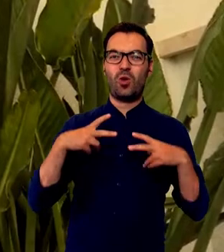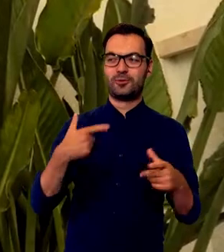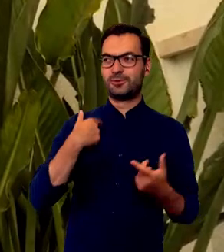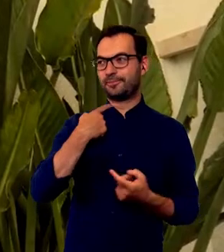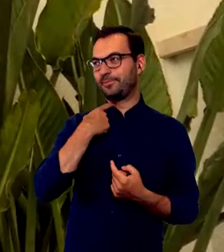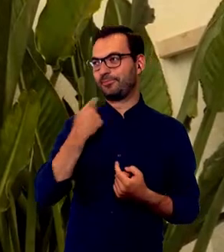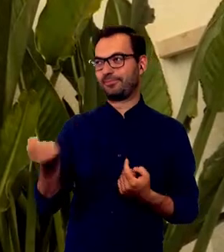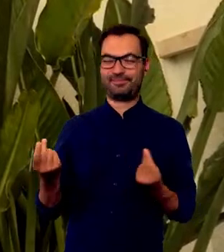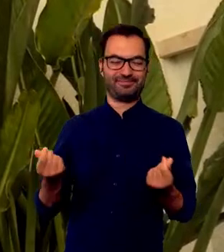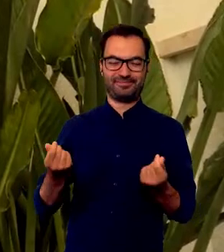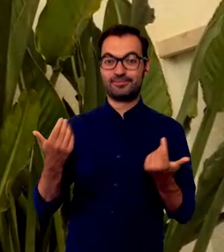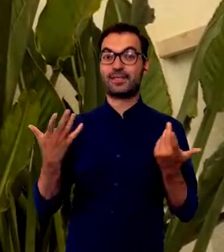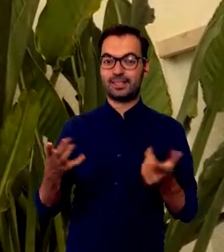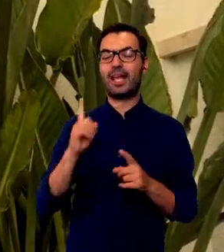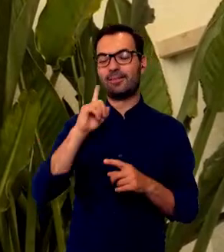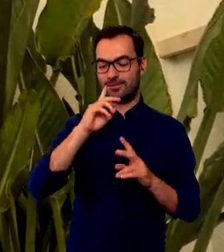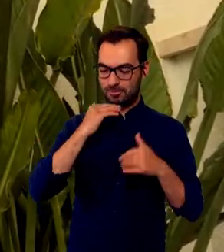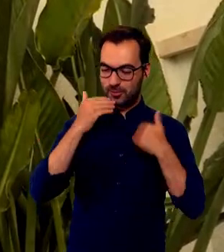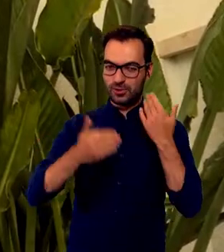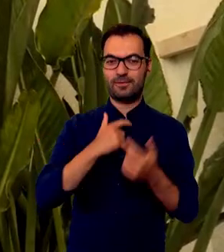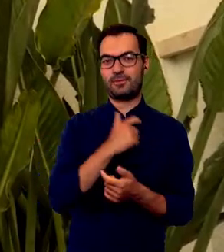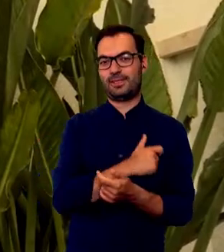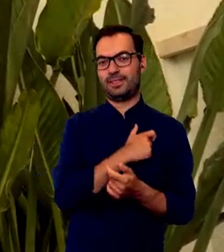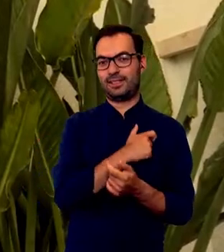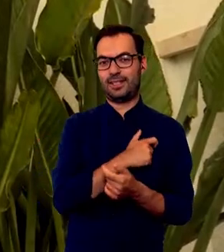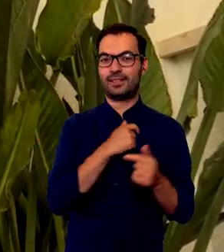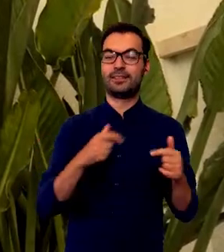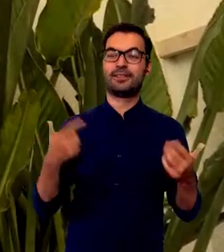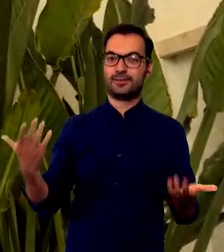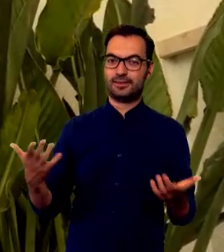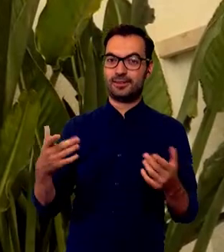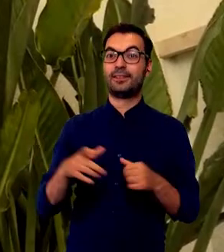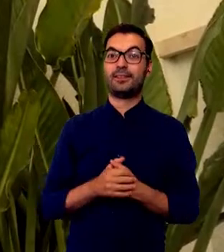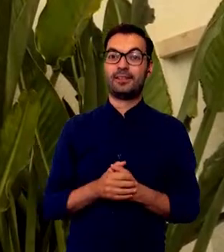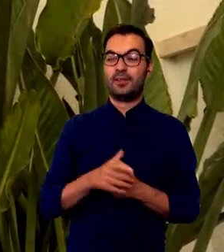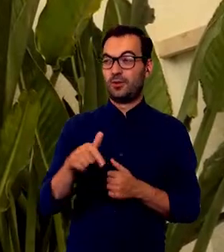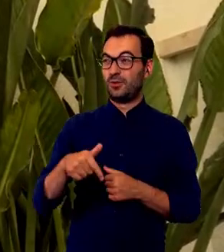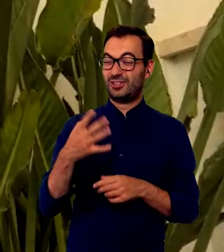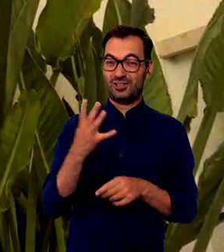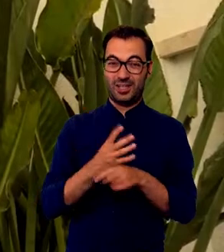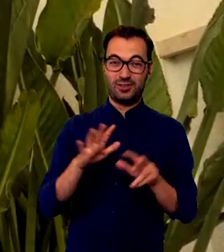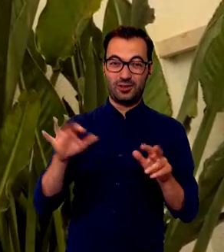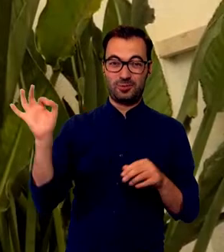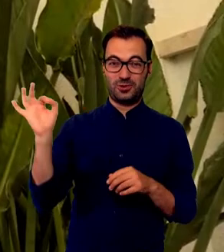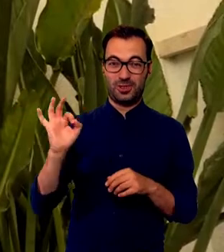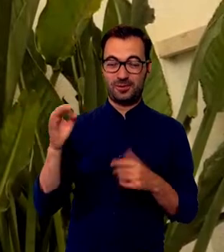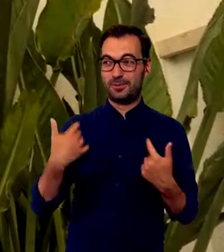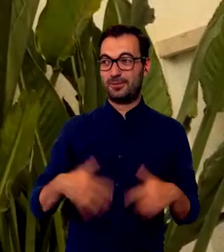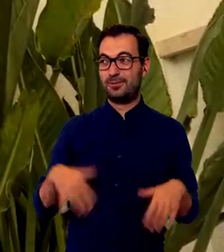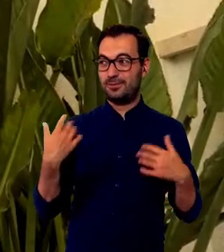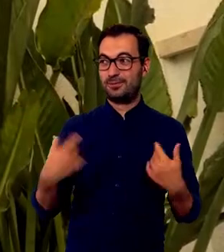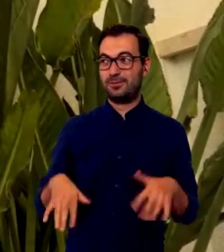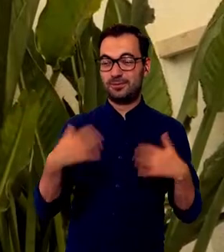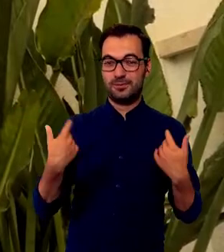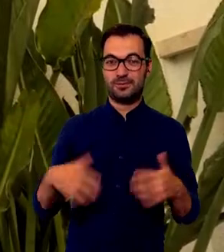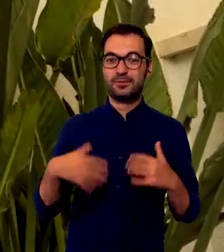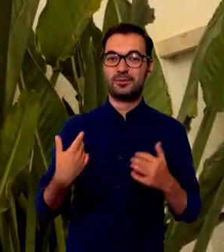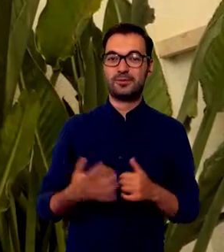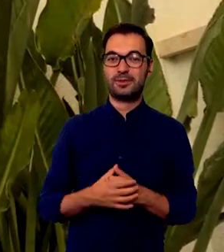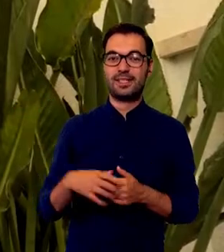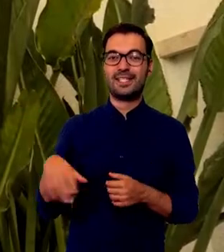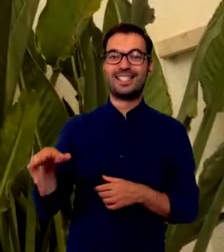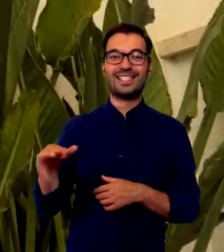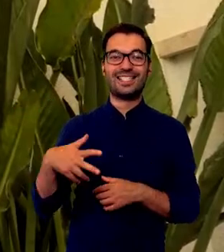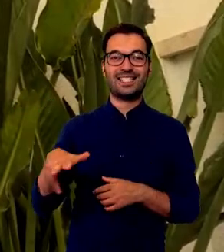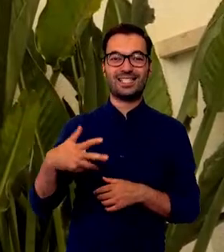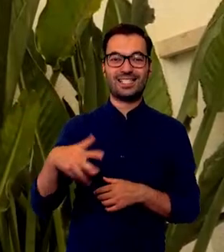nie wytrzymam. Ale rzeczywiście pozdrawiam Państwa bardzo serdecznie i bardzo gorąco, bo u mnie jest 48 stopni ze słonecznej